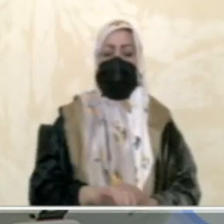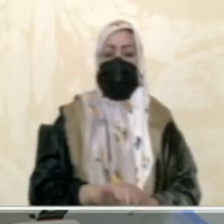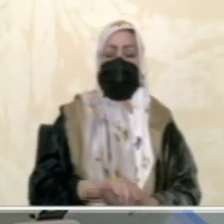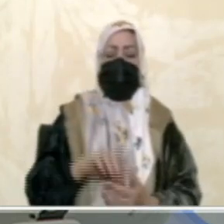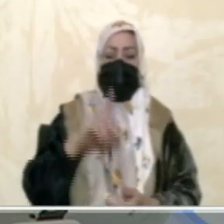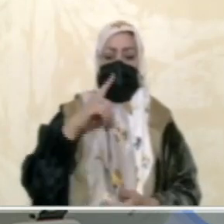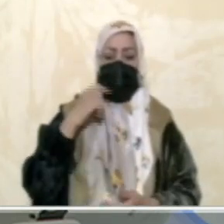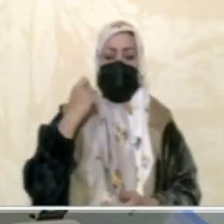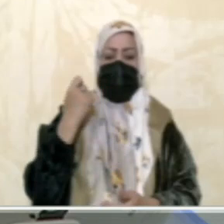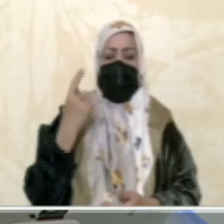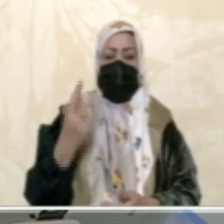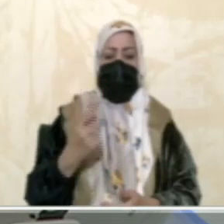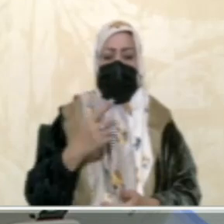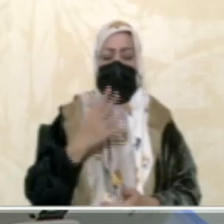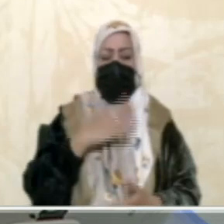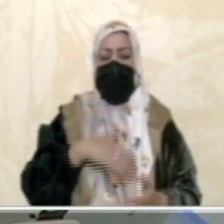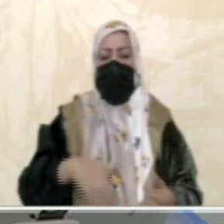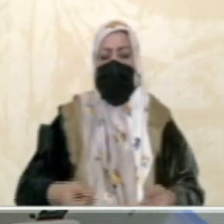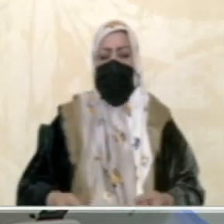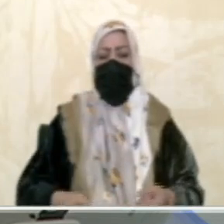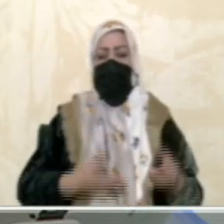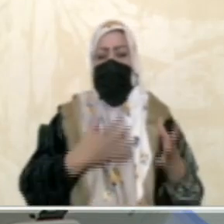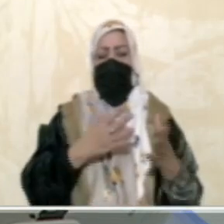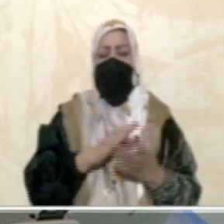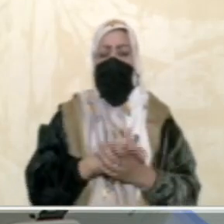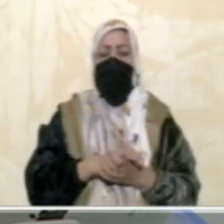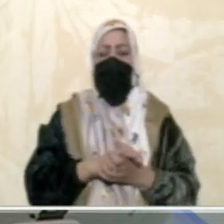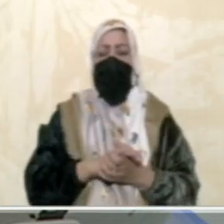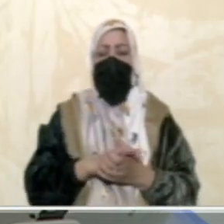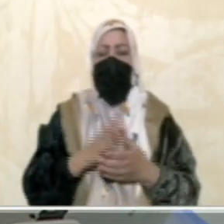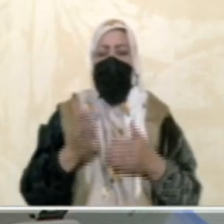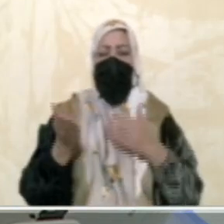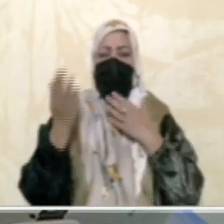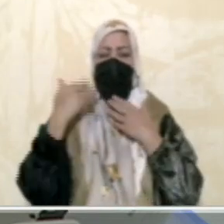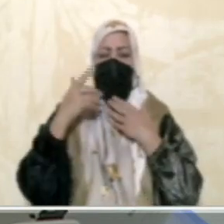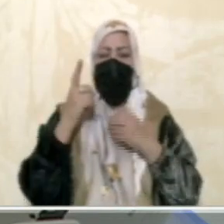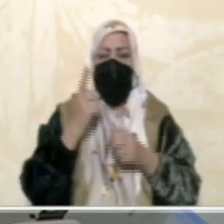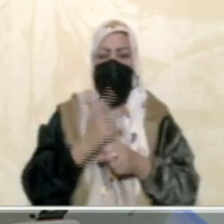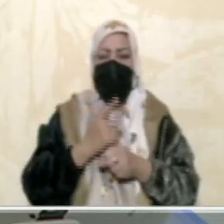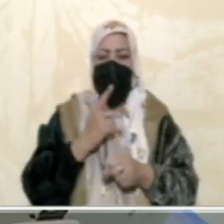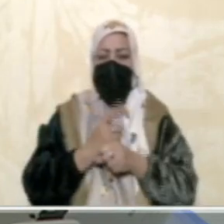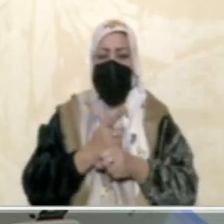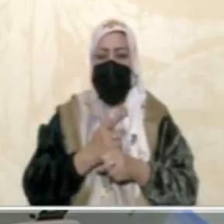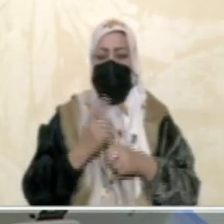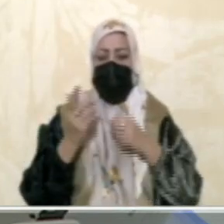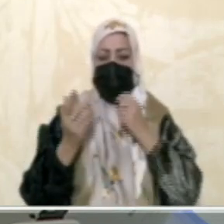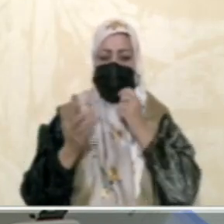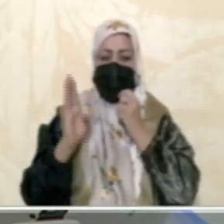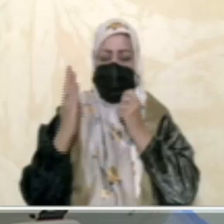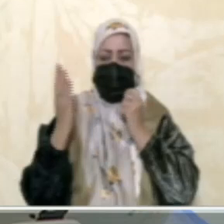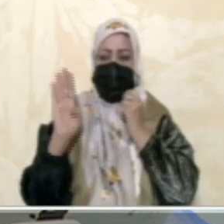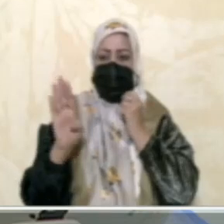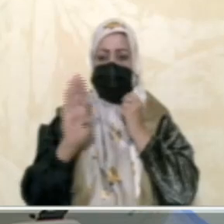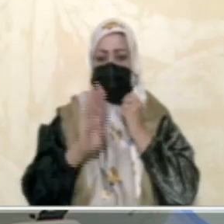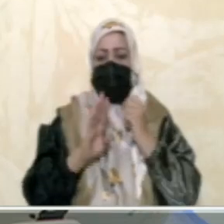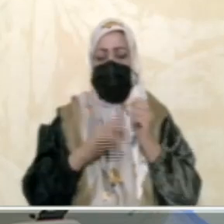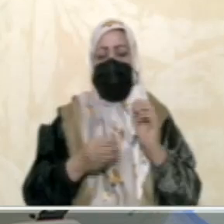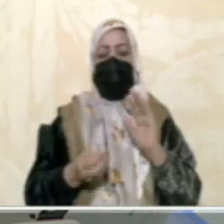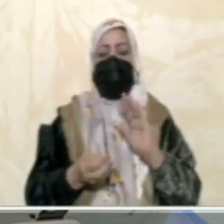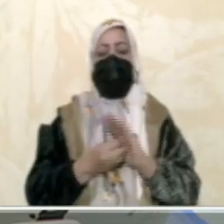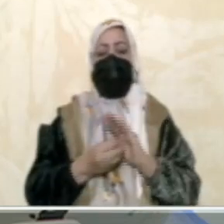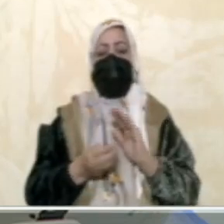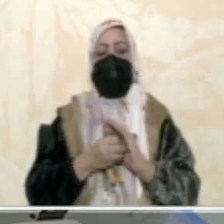كان يدرس في الكليات الى اخر عهده فاذكر ان في سنه 2014